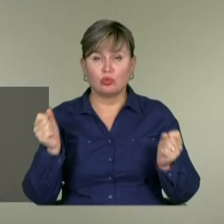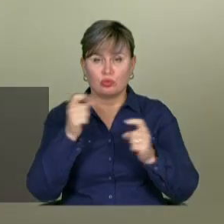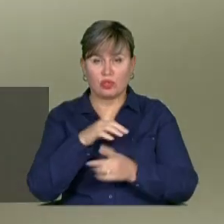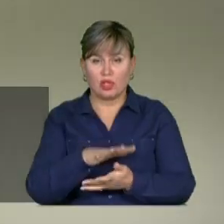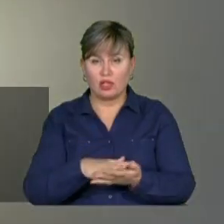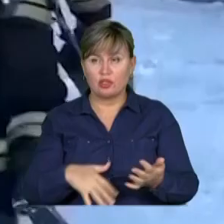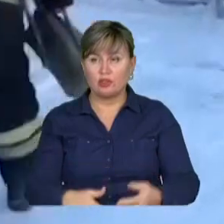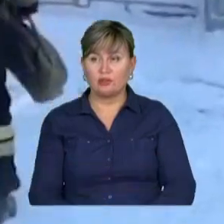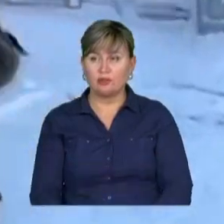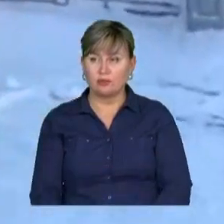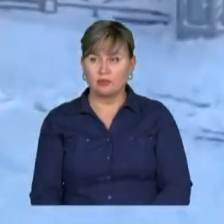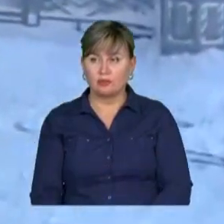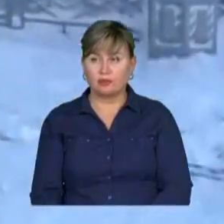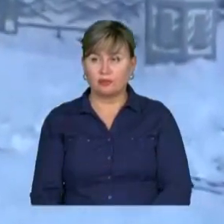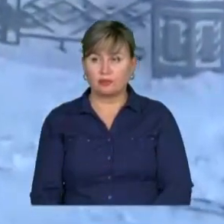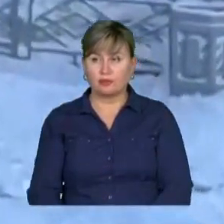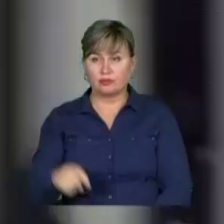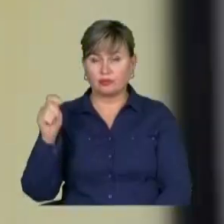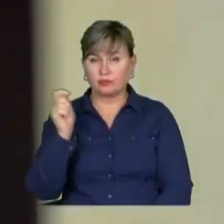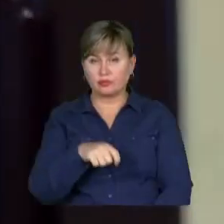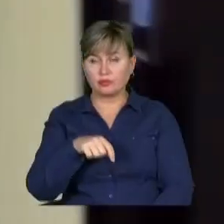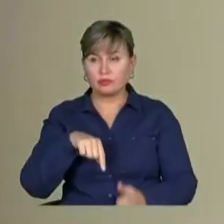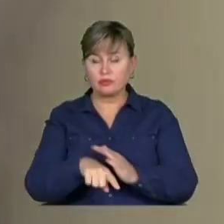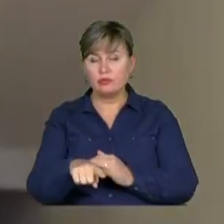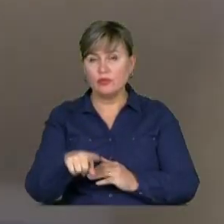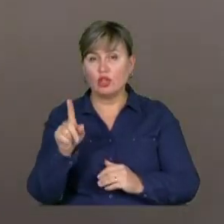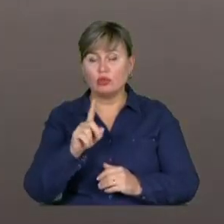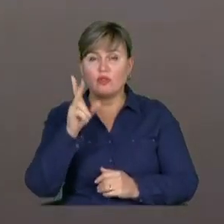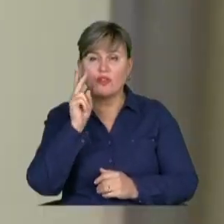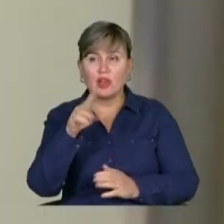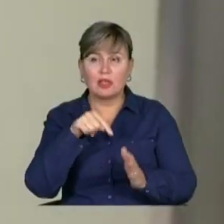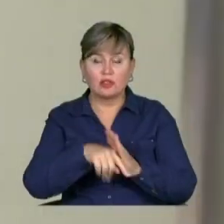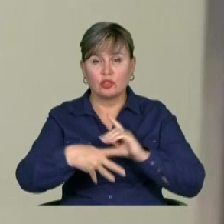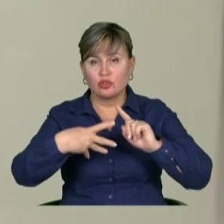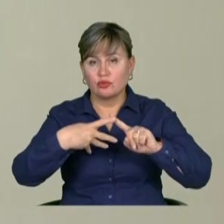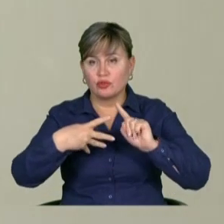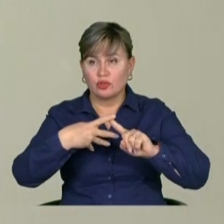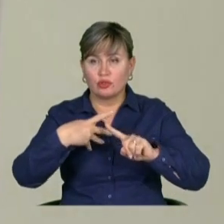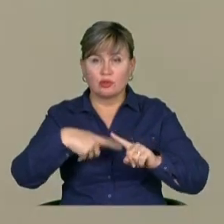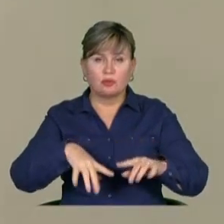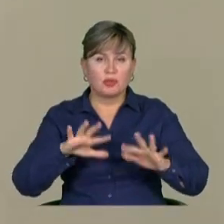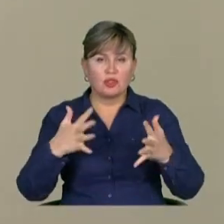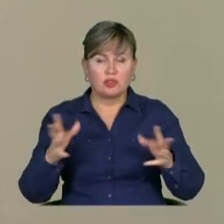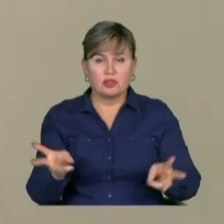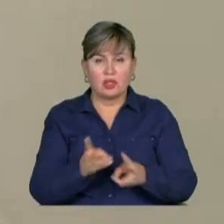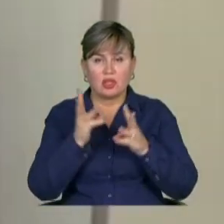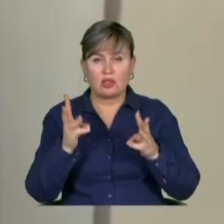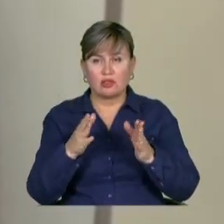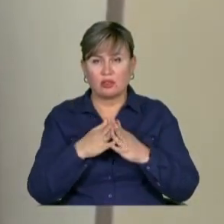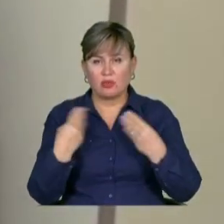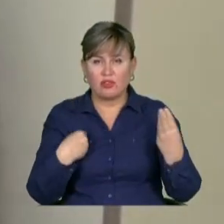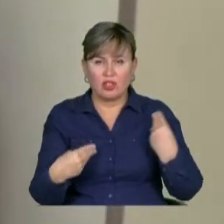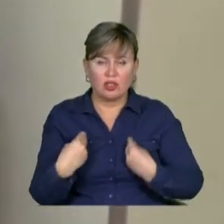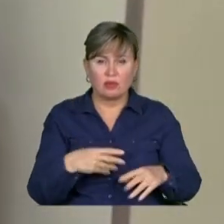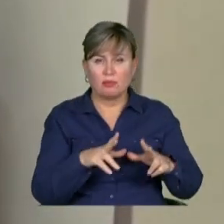устанавливаются. По прибытию огнеборцев установлено, что в квартире на 4-м этаже происходит загорание домашних вещей и